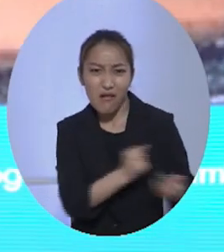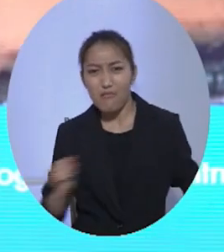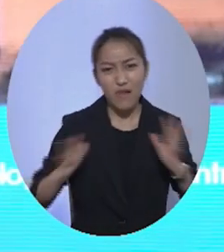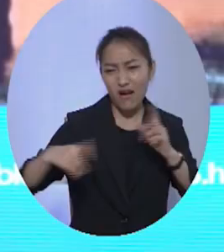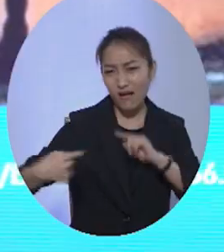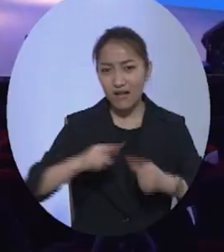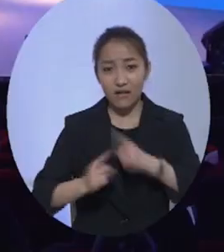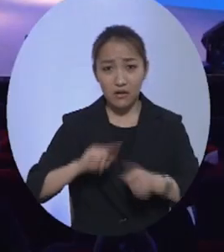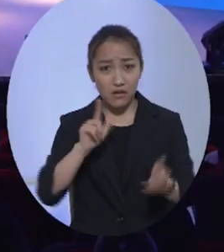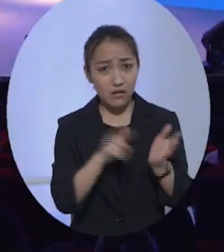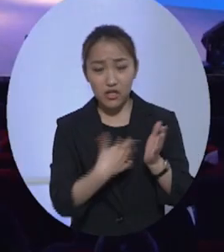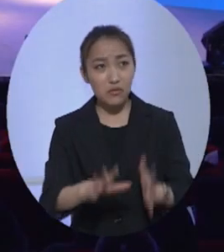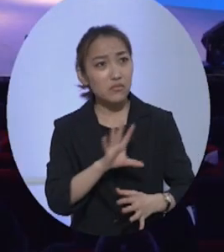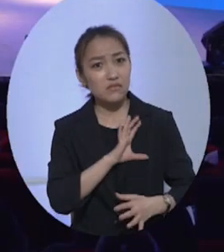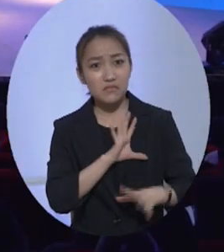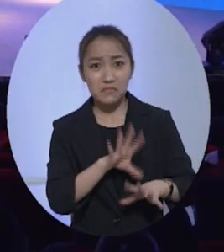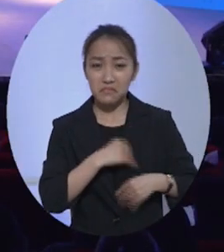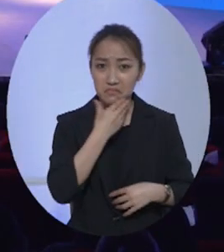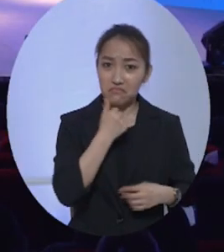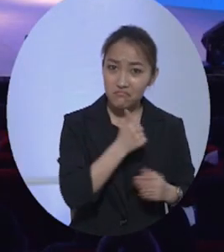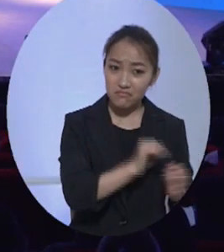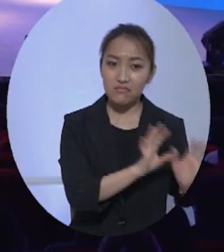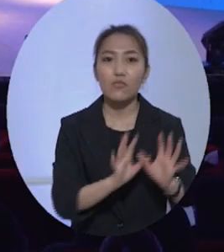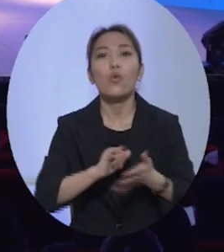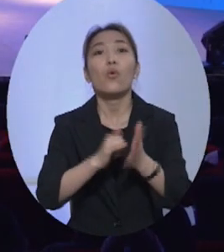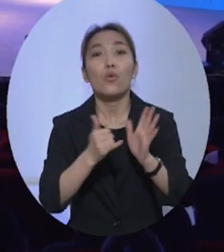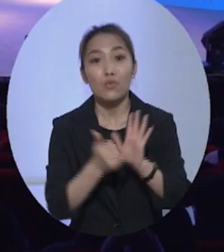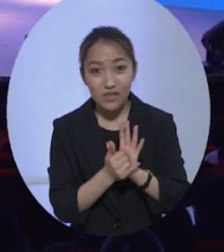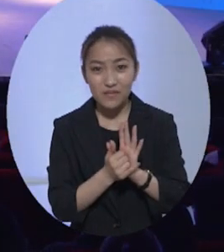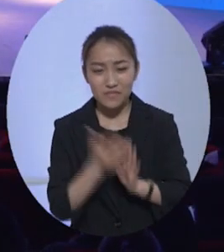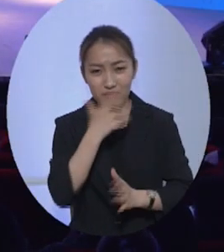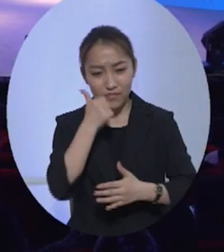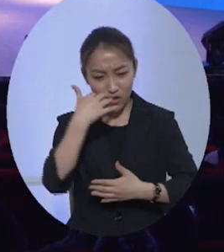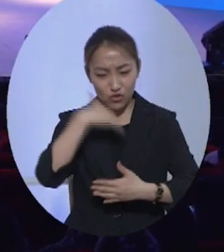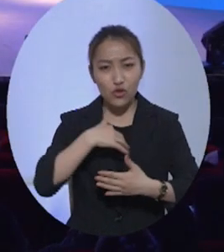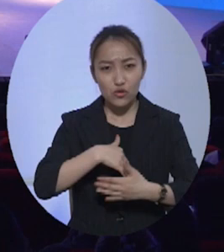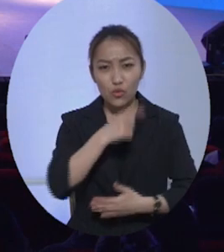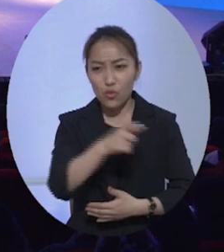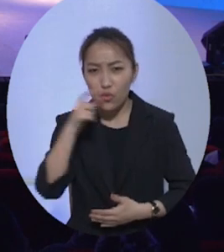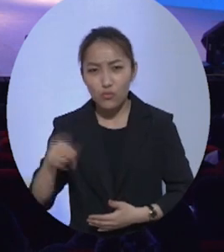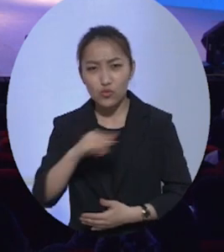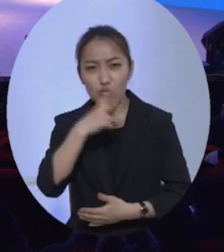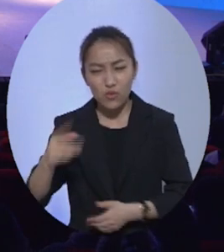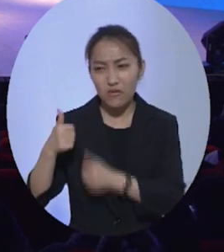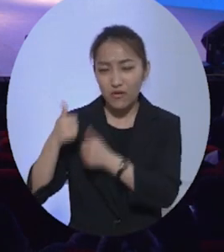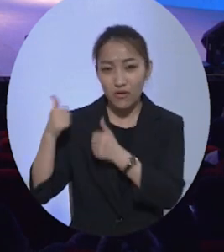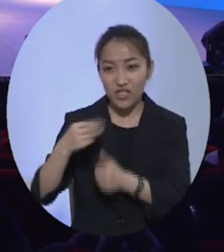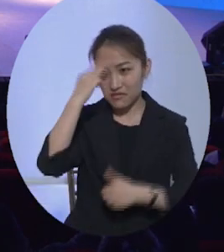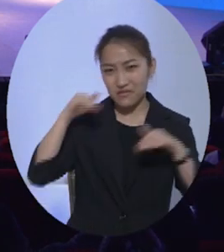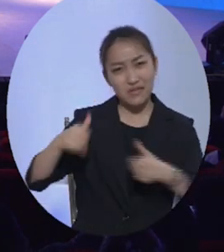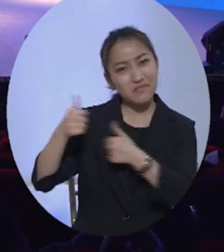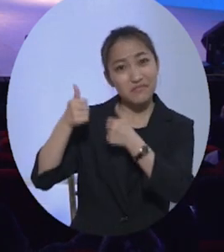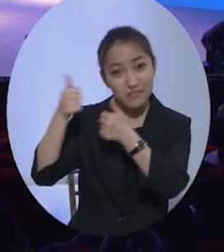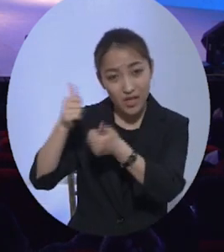байна, тийм ээ. За одоо би дотоод ахуй гэж үе энэ түүх хүмүүс маань хэн байсан юм бэ? Чингисийг магтаад байна. За тэгвэл